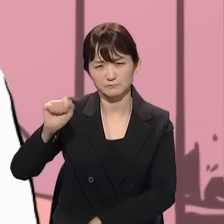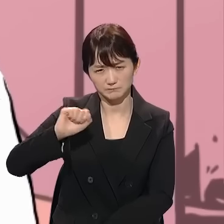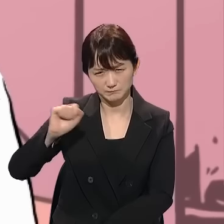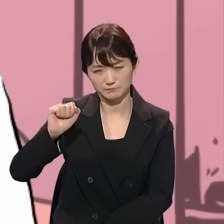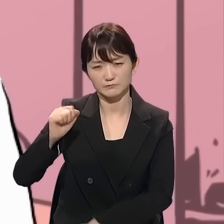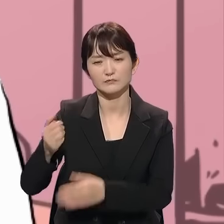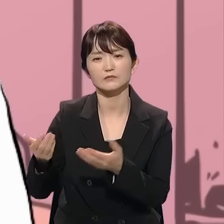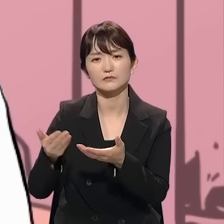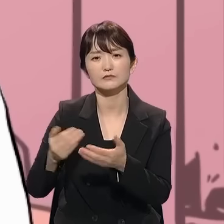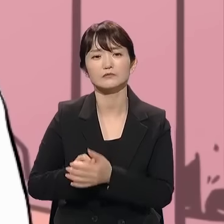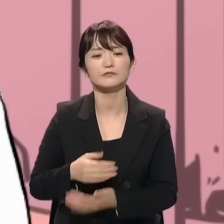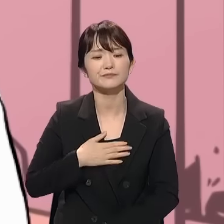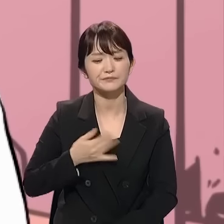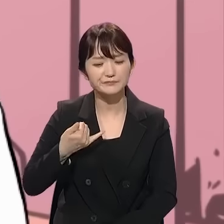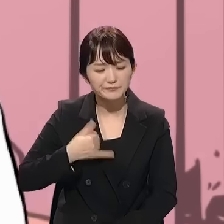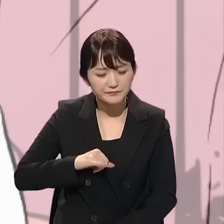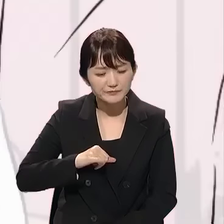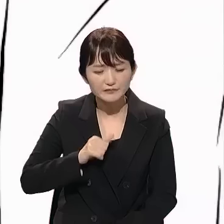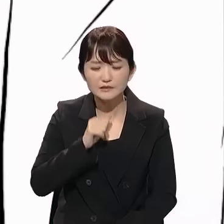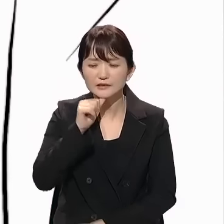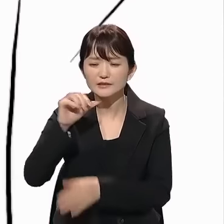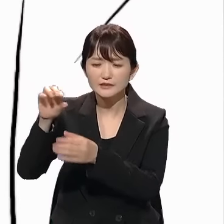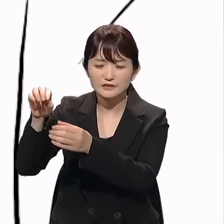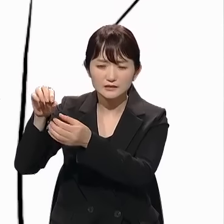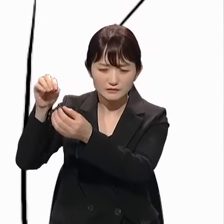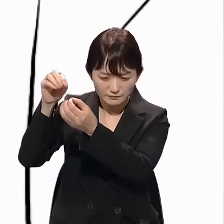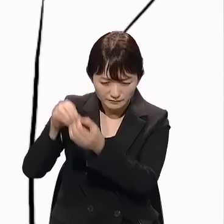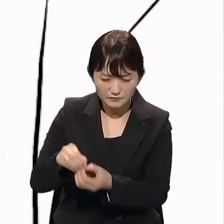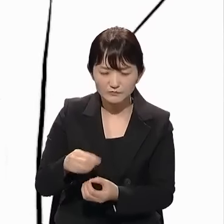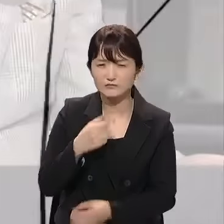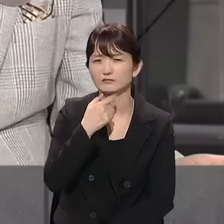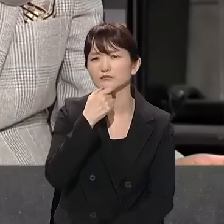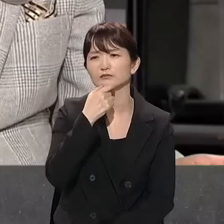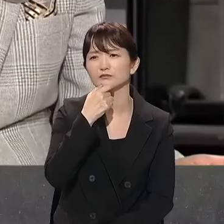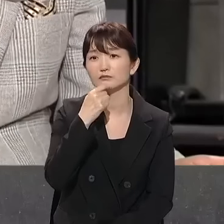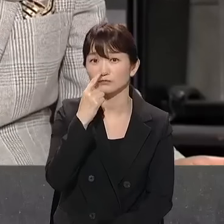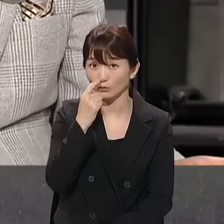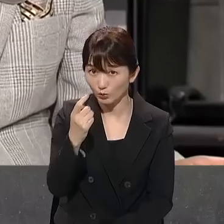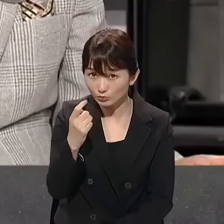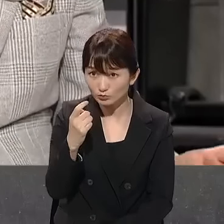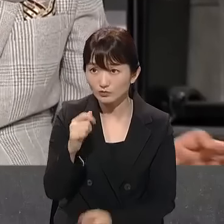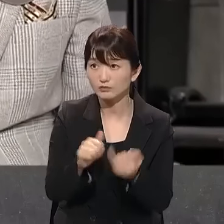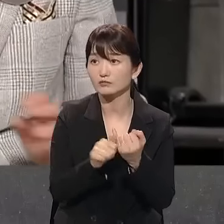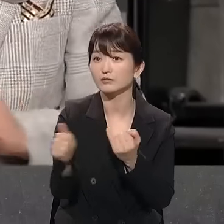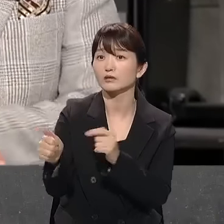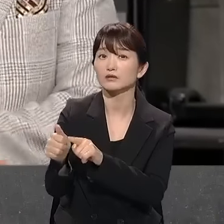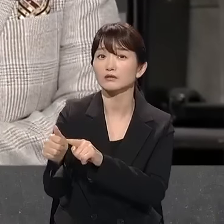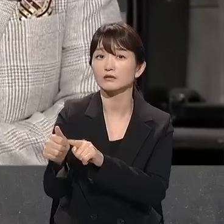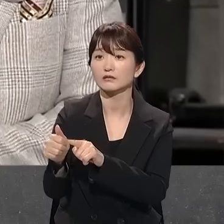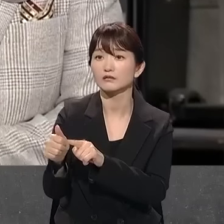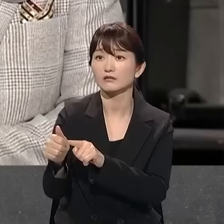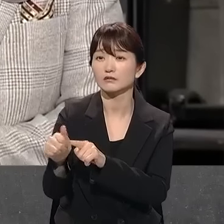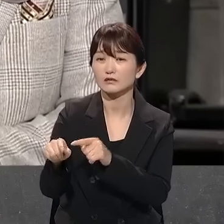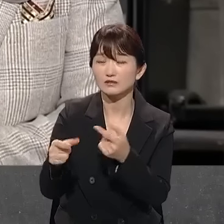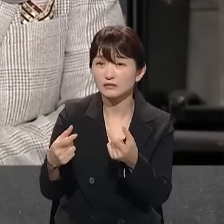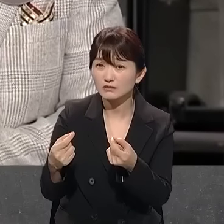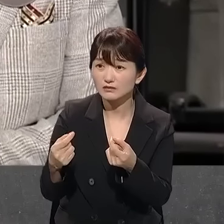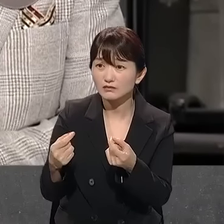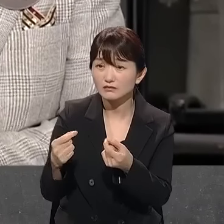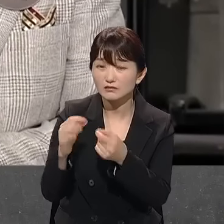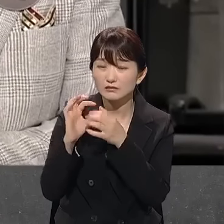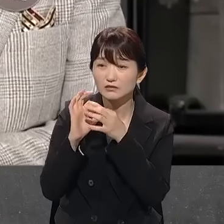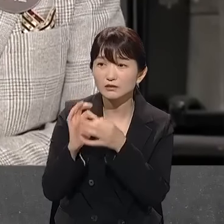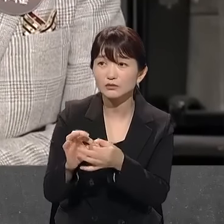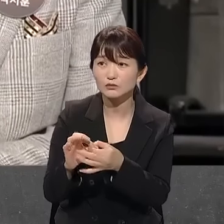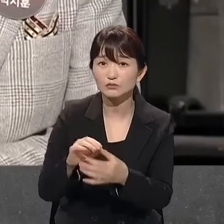할게 어 내 자식에게이 가난을 물 하고 싶지 않아 얼마나 멋있어 보여이 남편 자 그런데 그랬으면 우리가 이렇게 다루진 않죠 그런